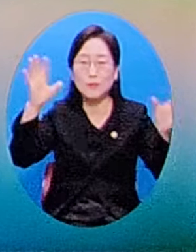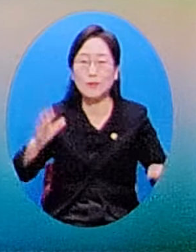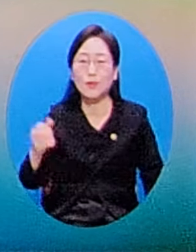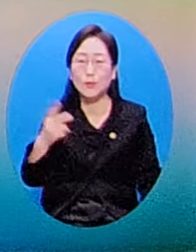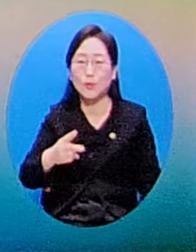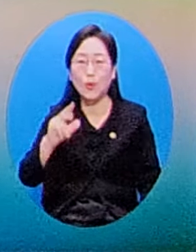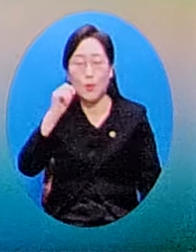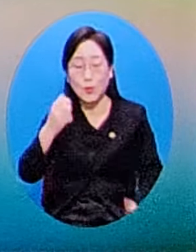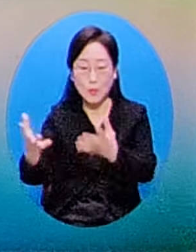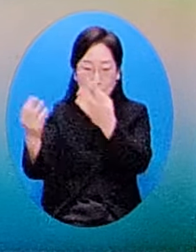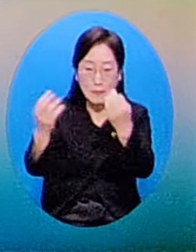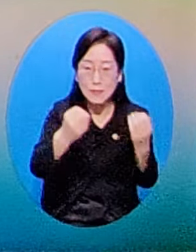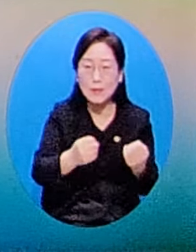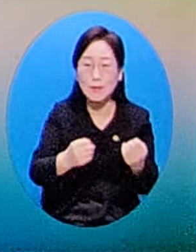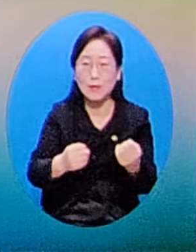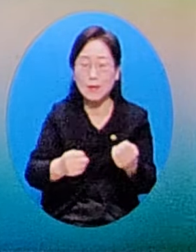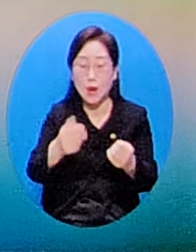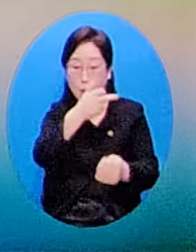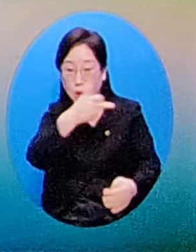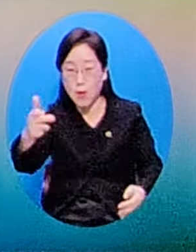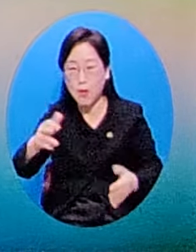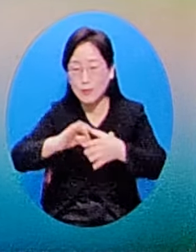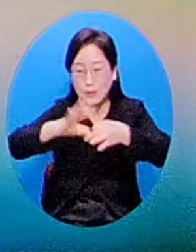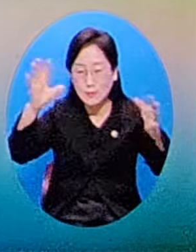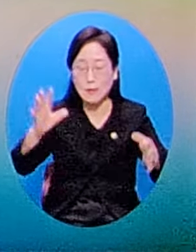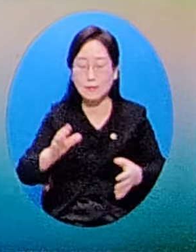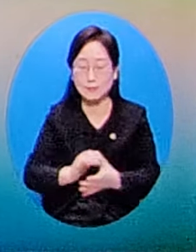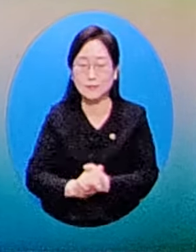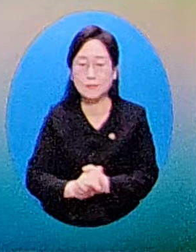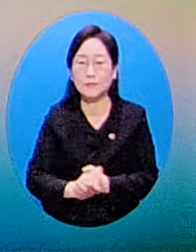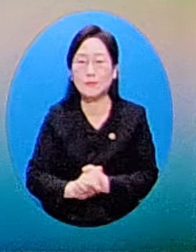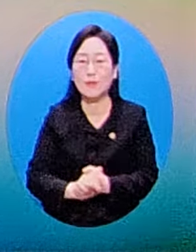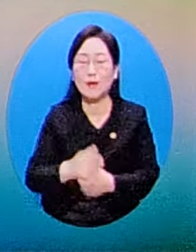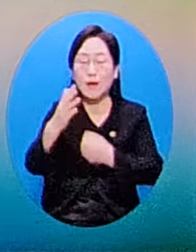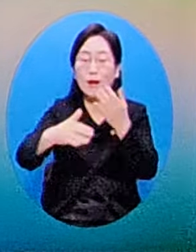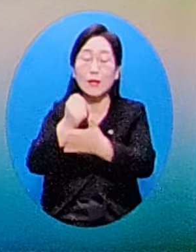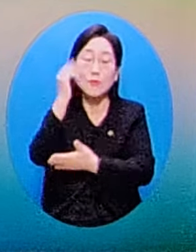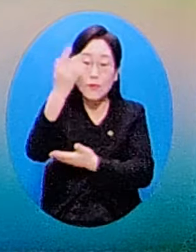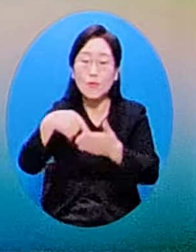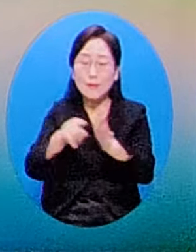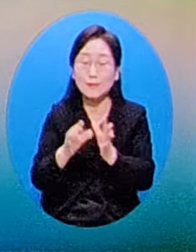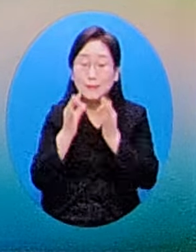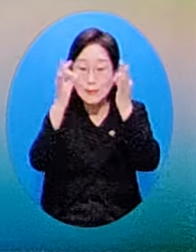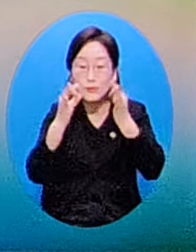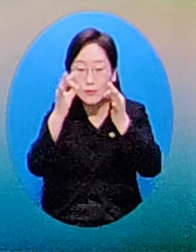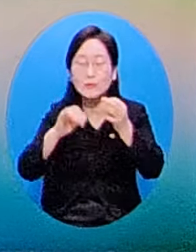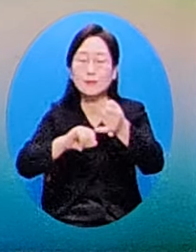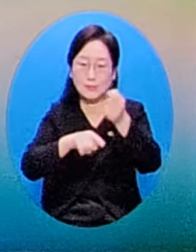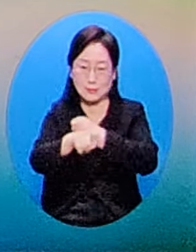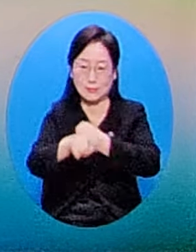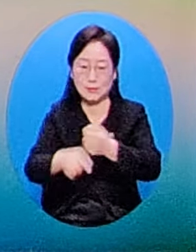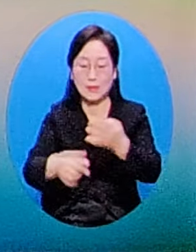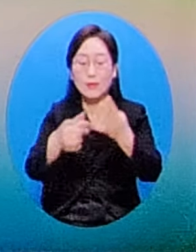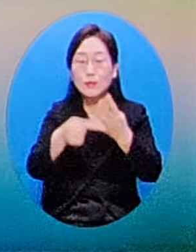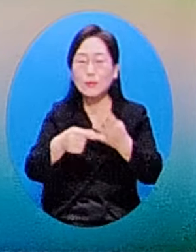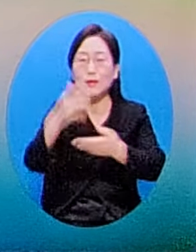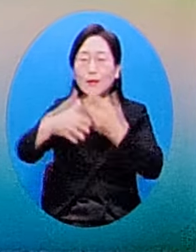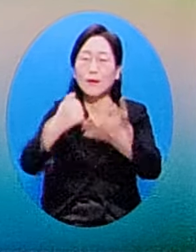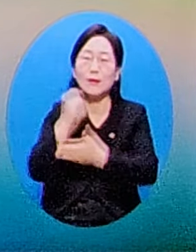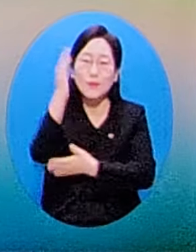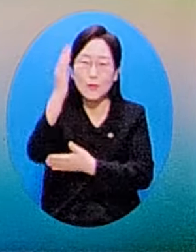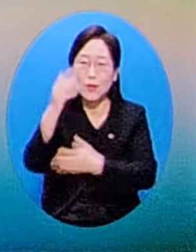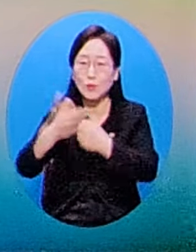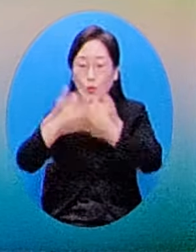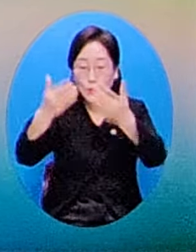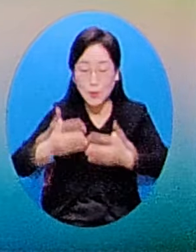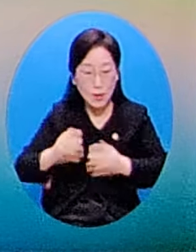그 어려움이 아무리 많고 아무리 클지라도 그렇게 하자. 하나님의 영광을 위해서 이렇게 최선을 다하자는 것입니다. 네 번째, 하나님의 영광에 도움이